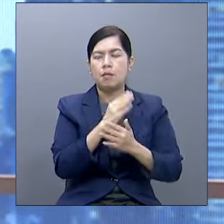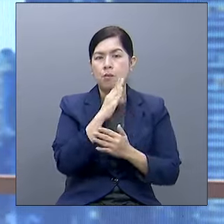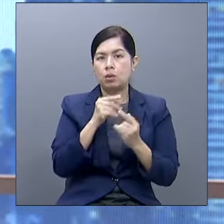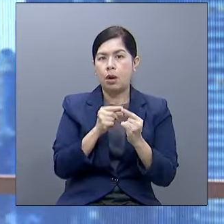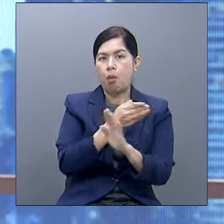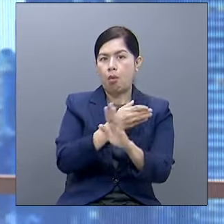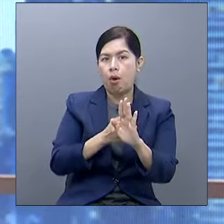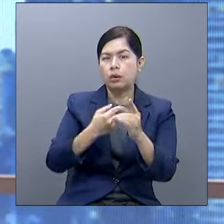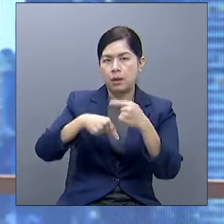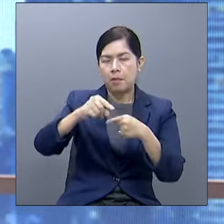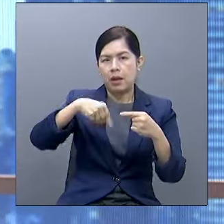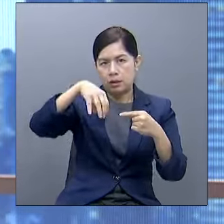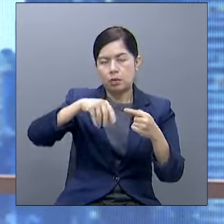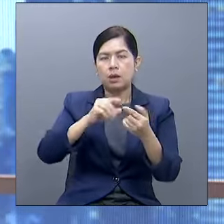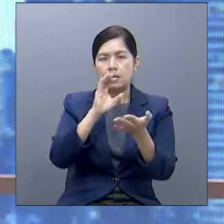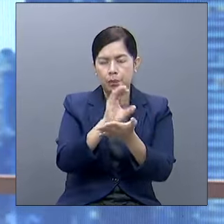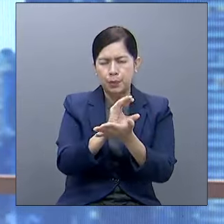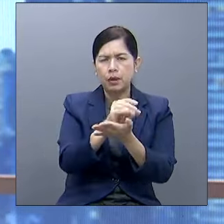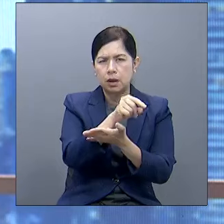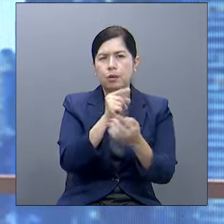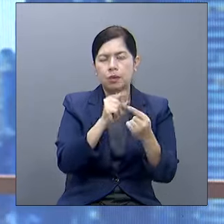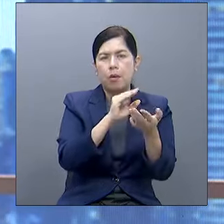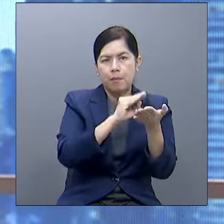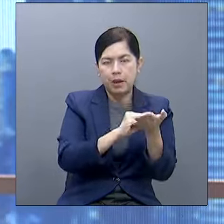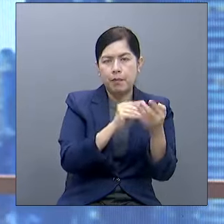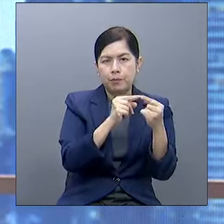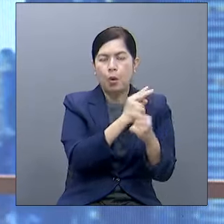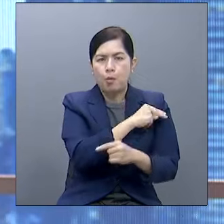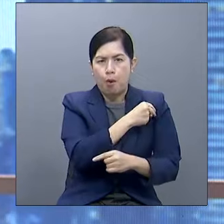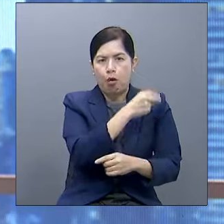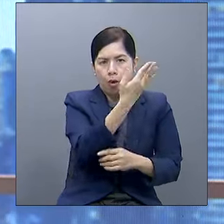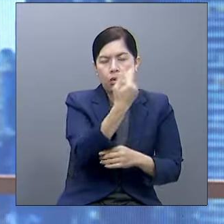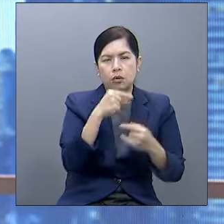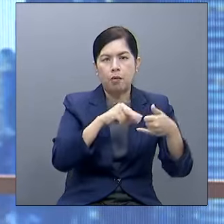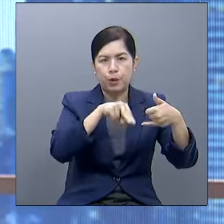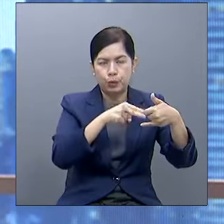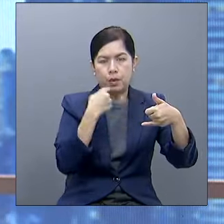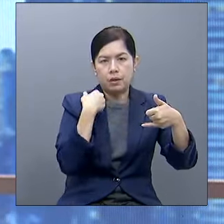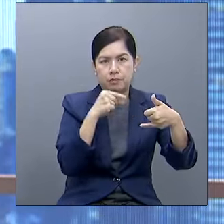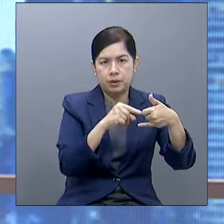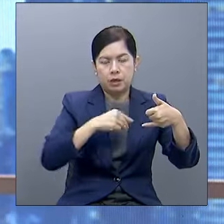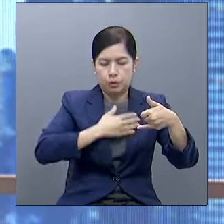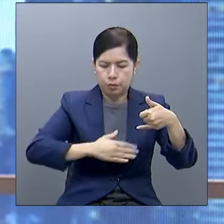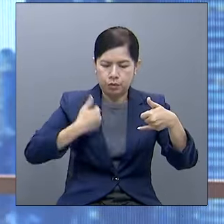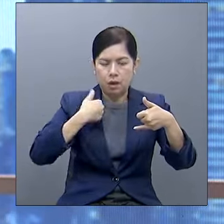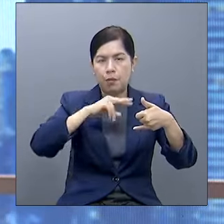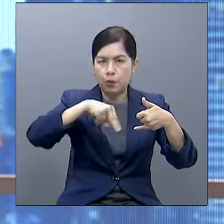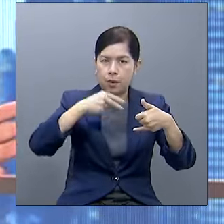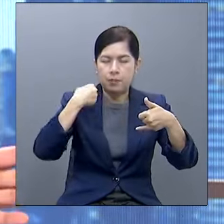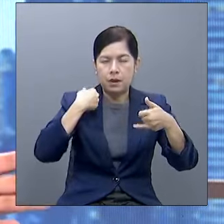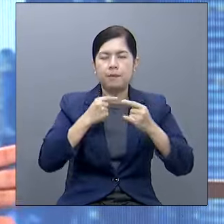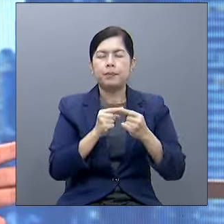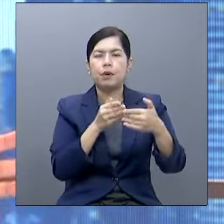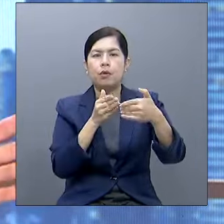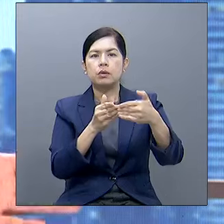ไปตรวจร่างกายก่อนพอไปตรวจเสร็จปุ๊บมีข้อมูลติดต่อไปที่ สถานที่กรมพินิจก็ได ้ หรือติดต่อไป